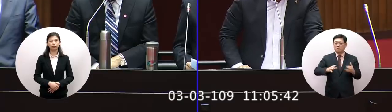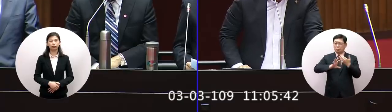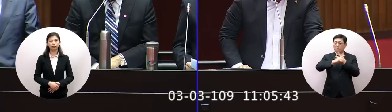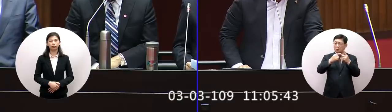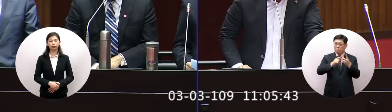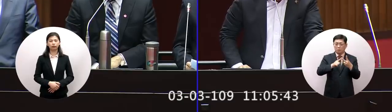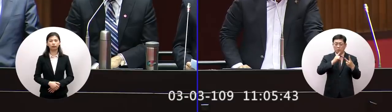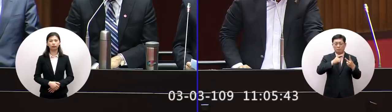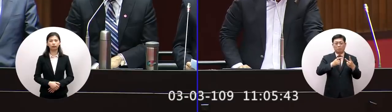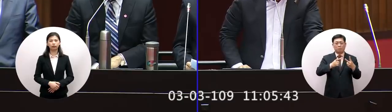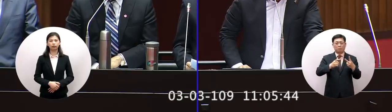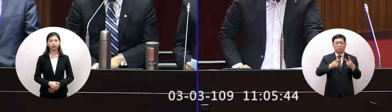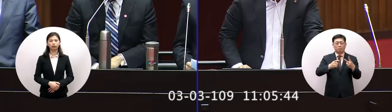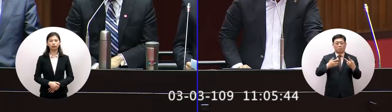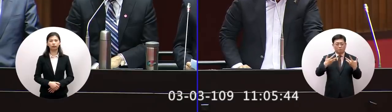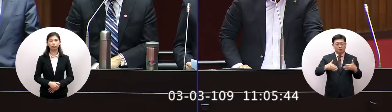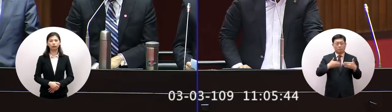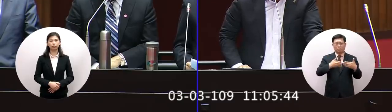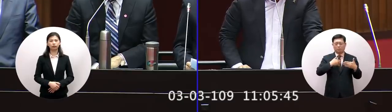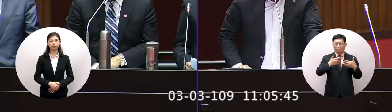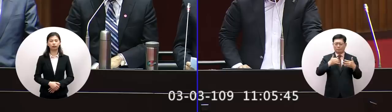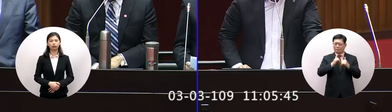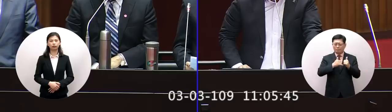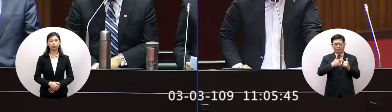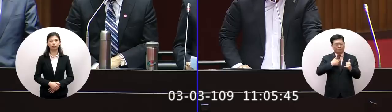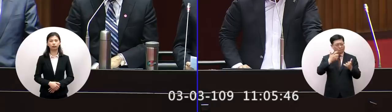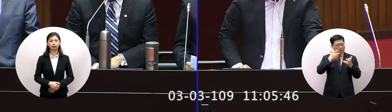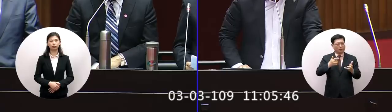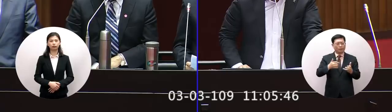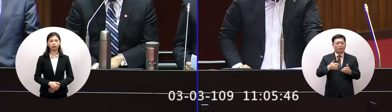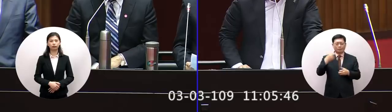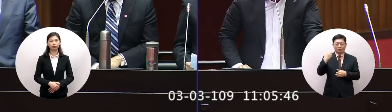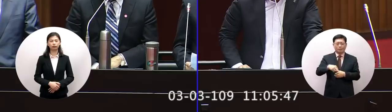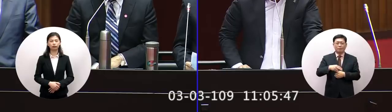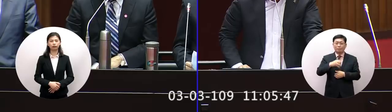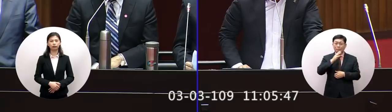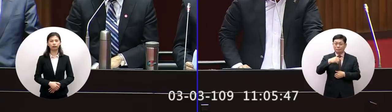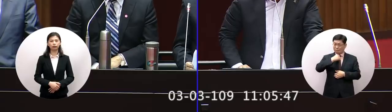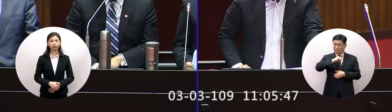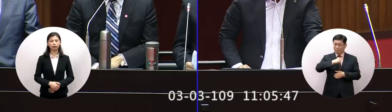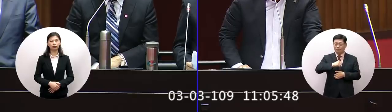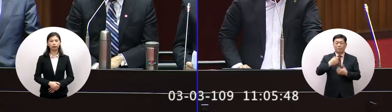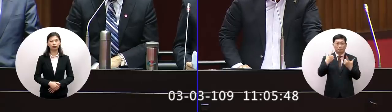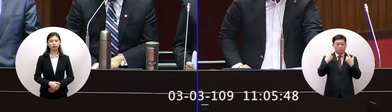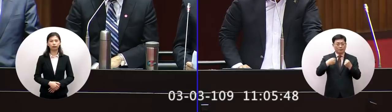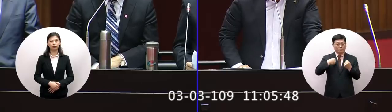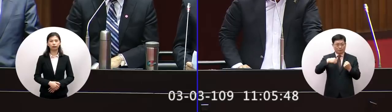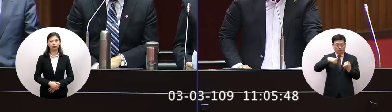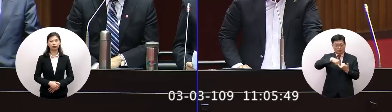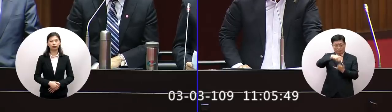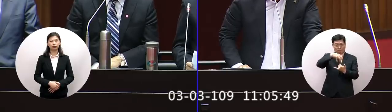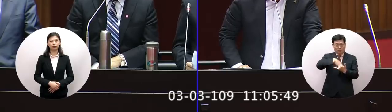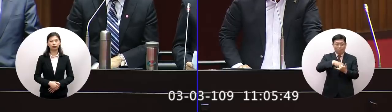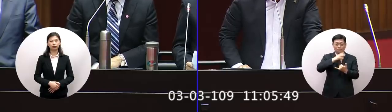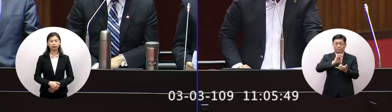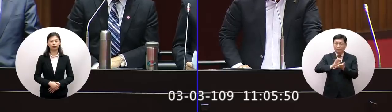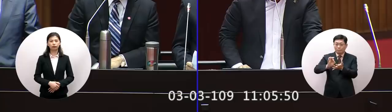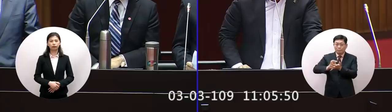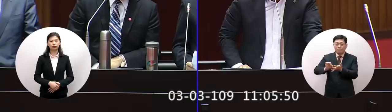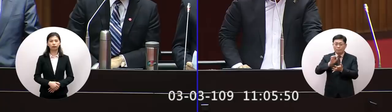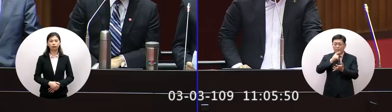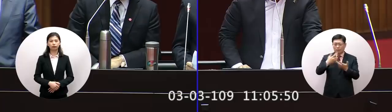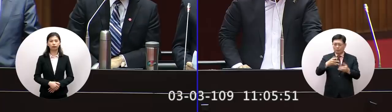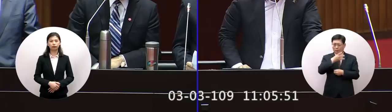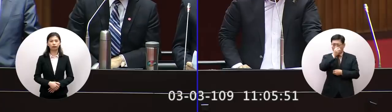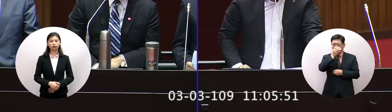士，或者是外国的人士，这是今嘛社会上个重要议题以外，咱台湾吼本岛的这个。使用的滥